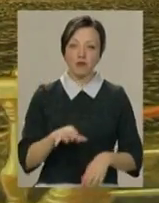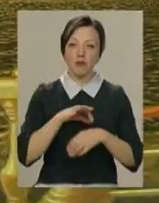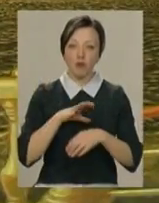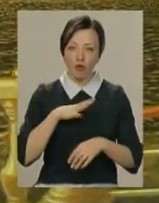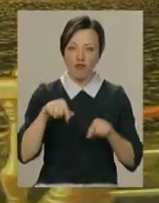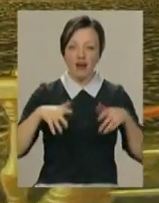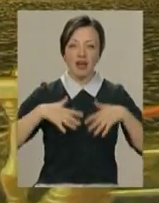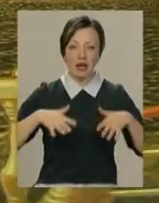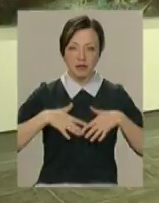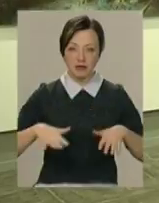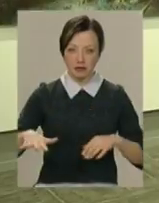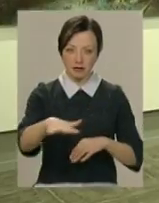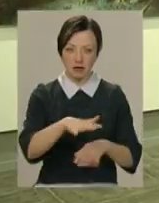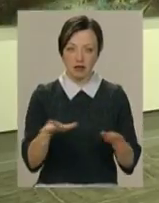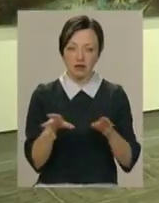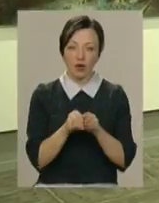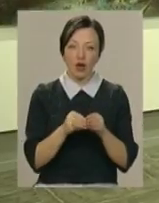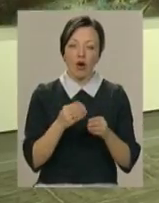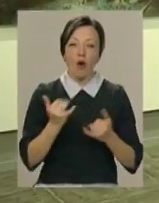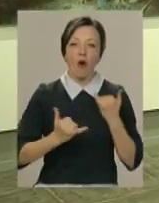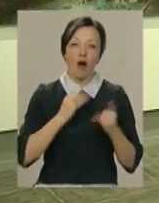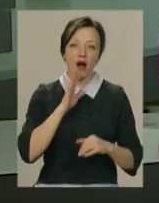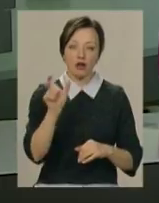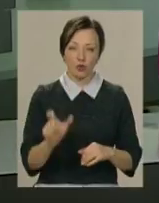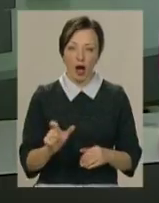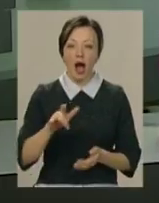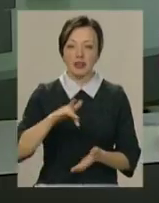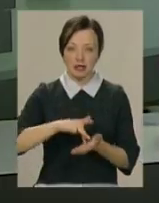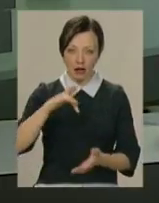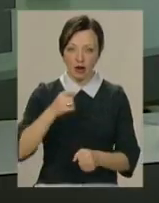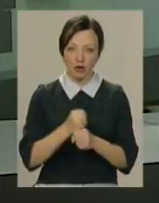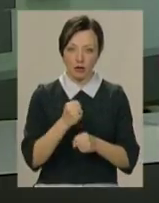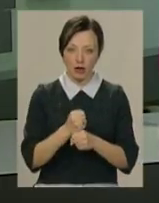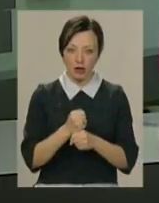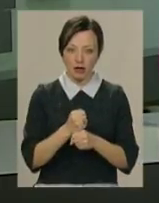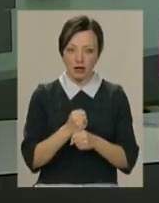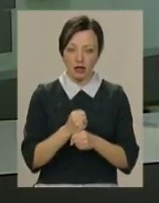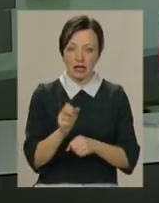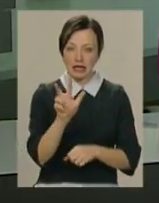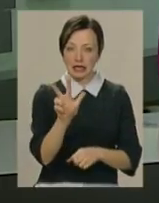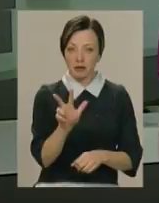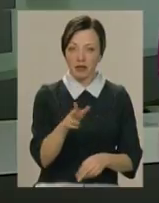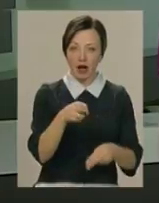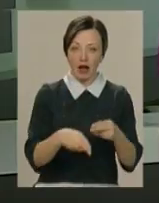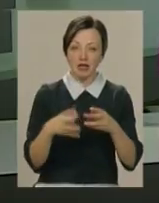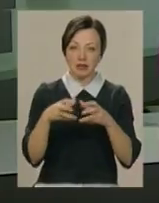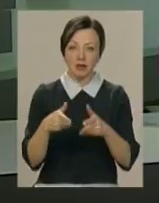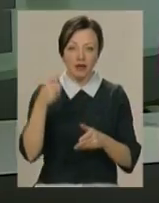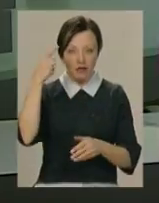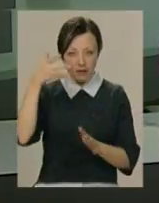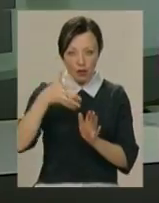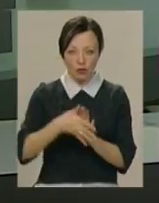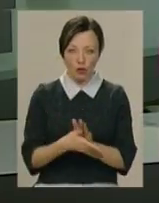землі разом зі своєю коханою. А от центральна робота «Триптих на край землі» несе у собі